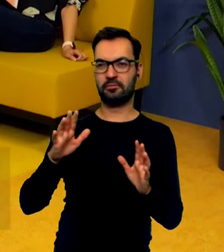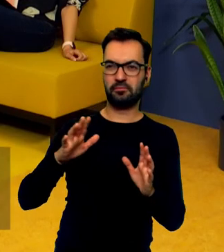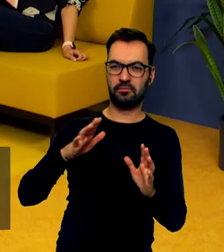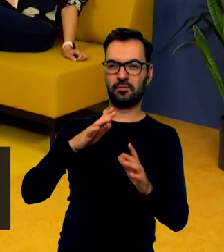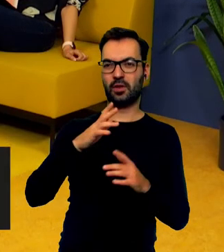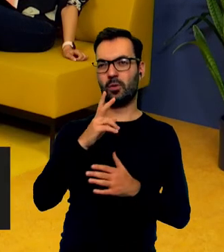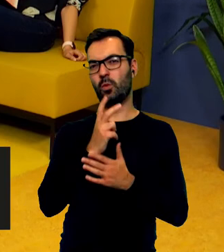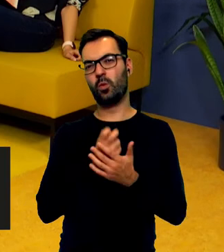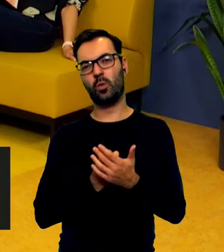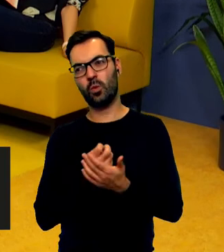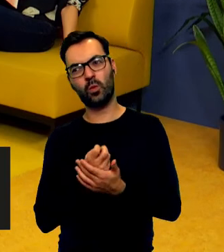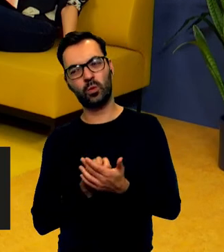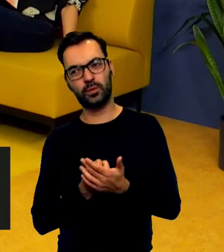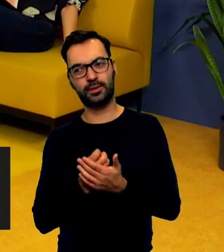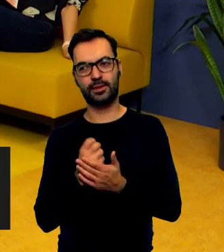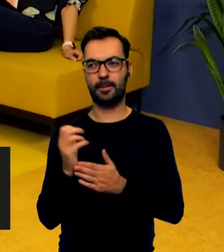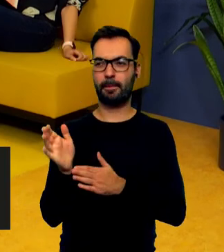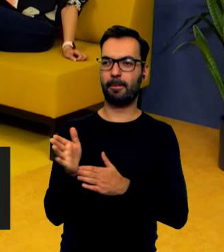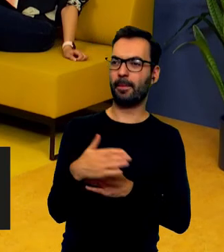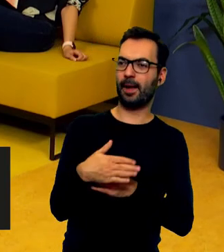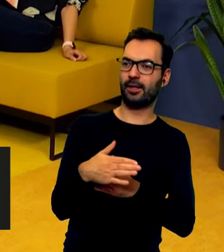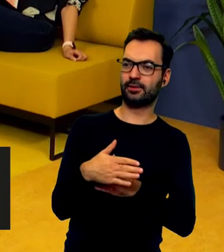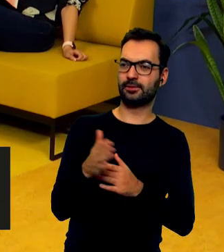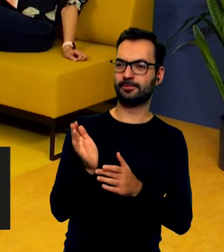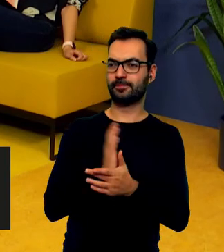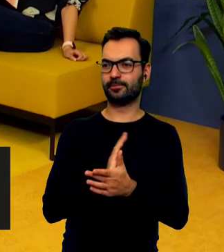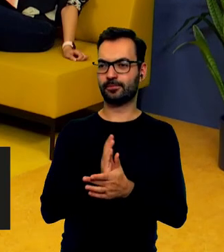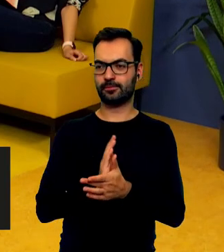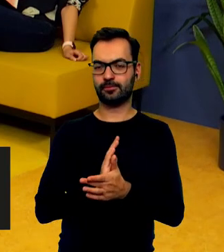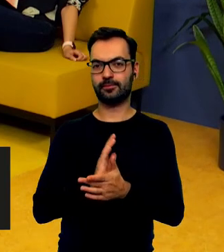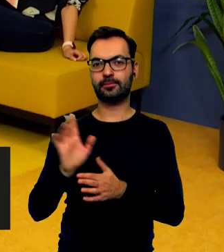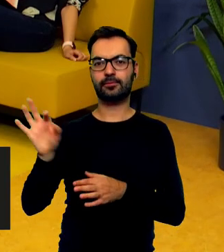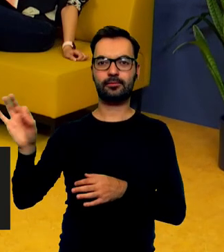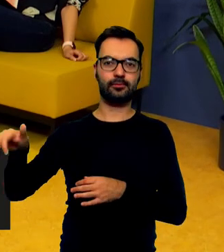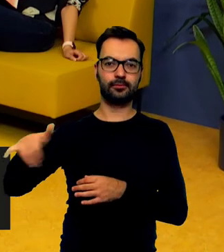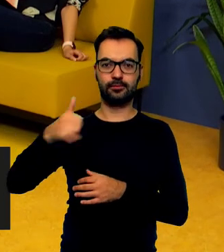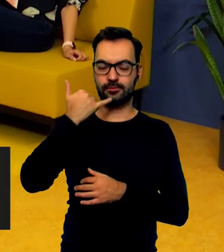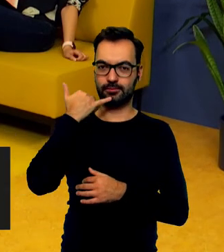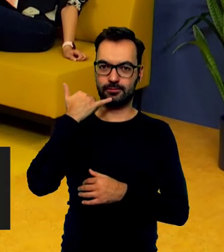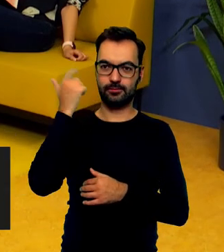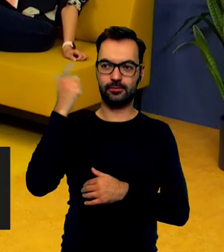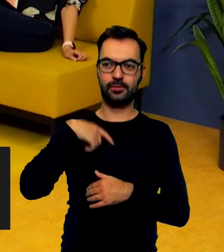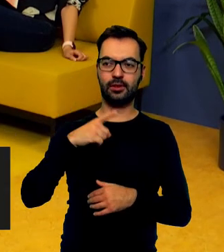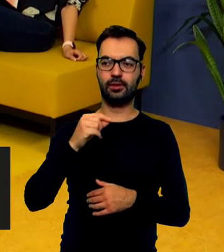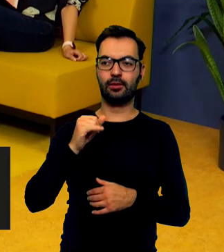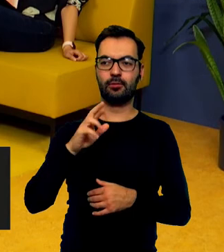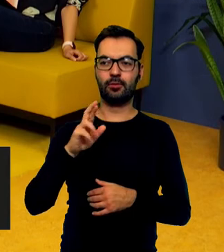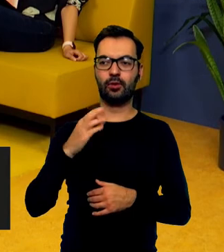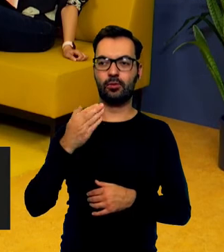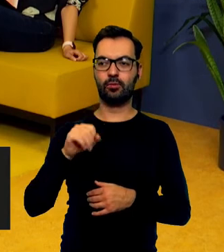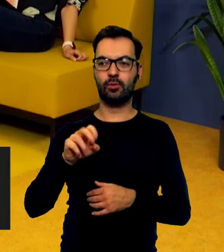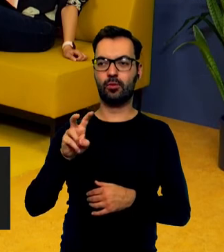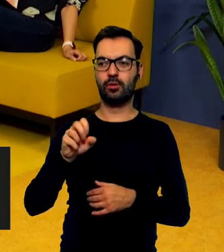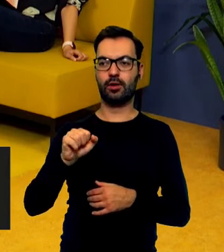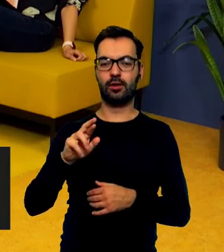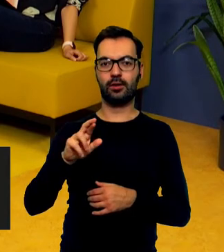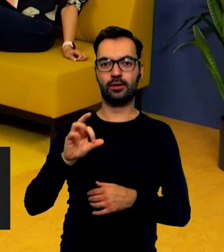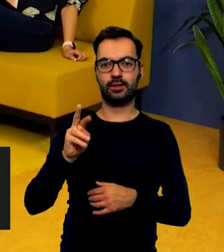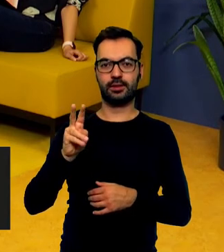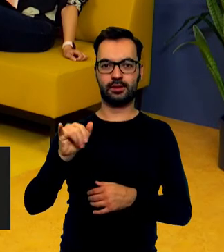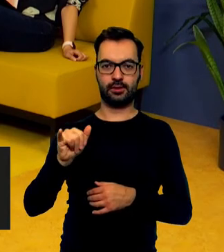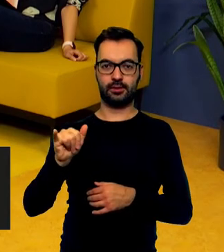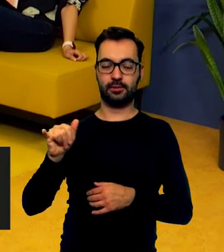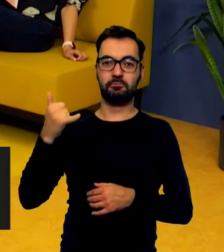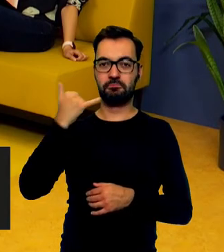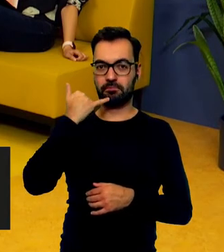przełomie lutego i marca tego roku, zadzwonił do mnie właśnie Piotr Mucharski. To było zaraz